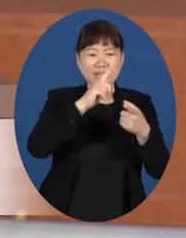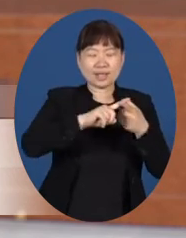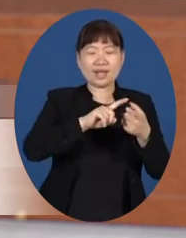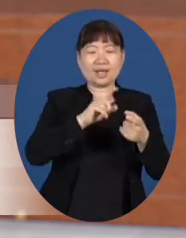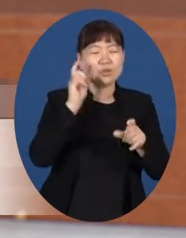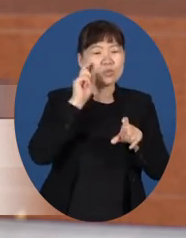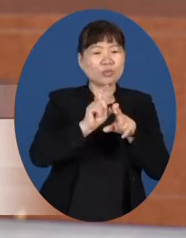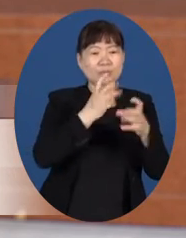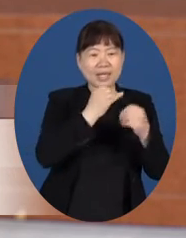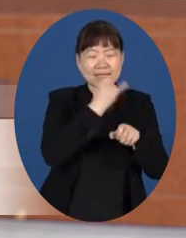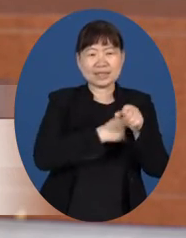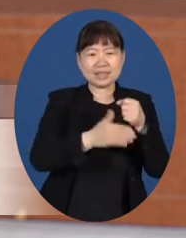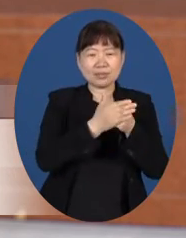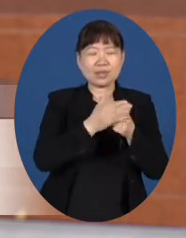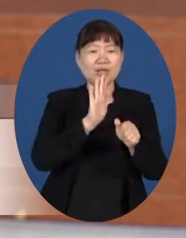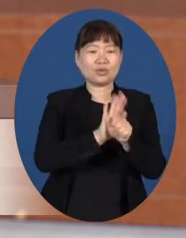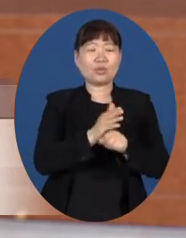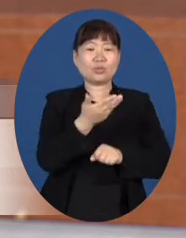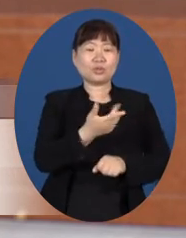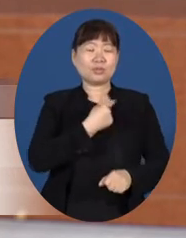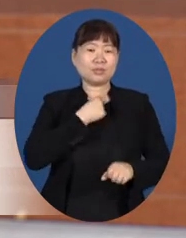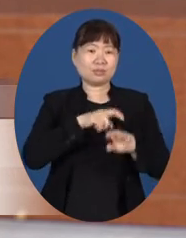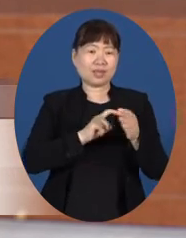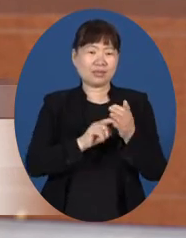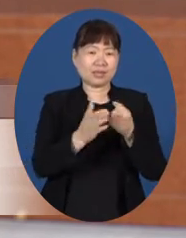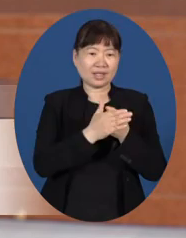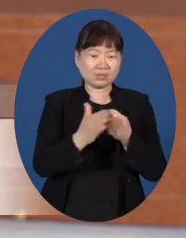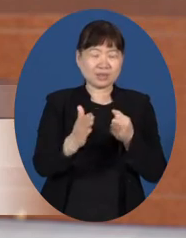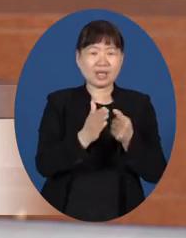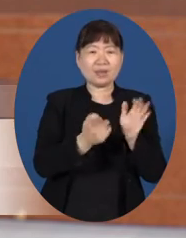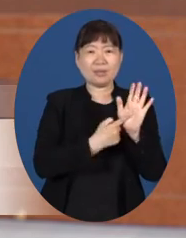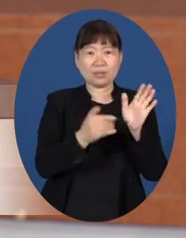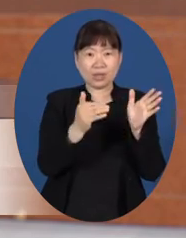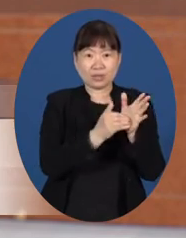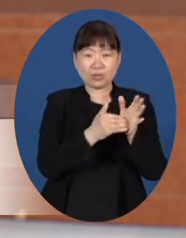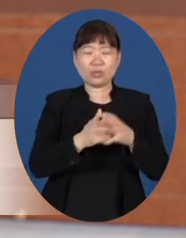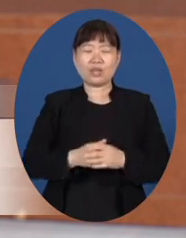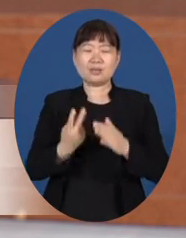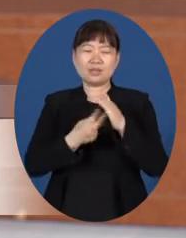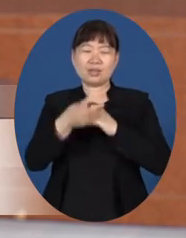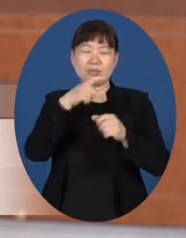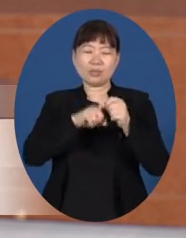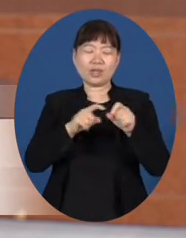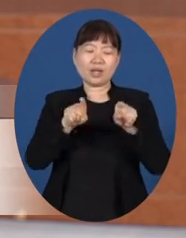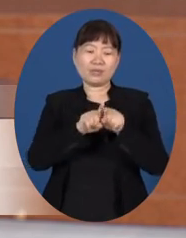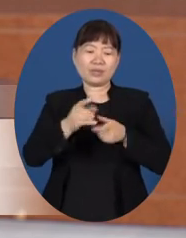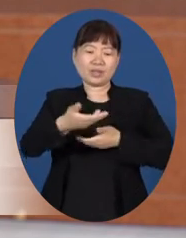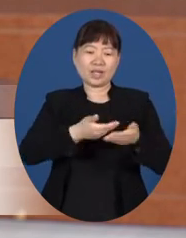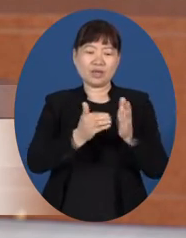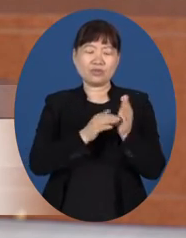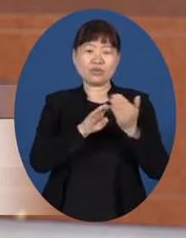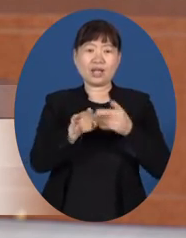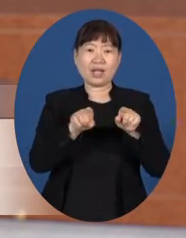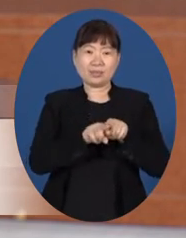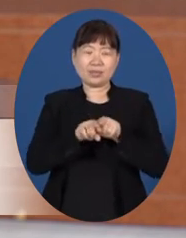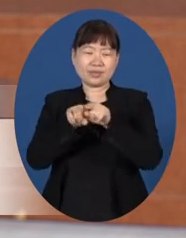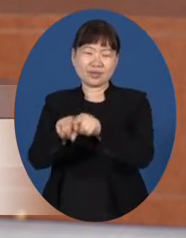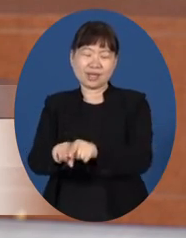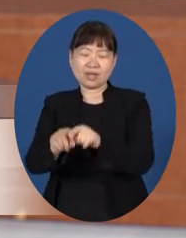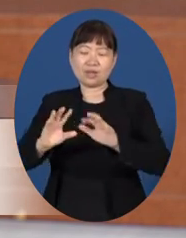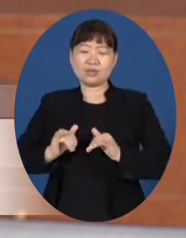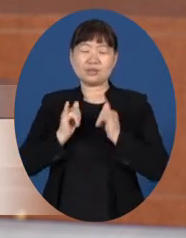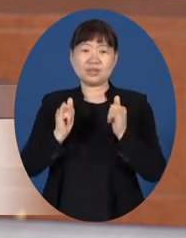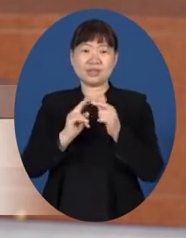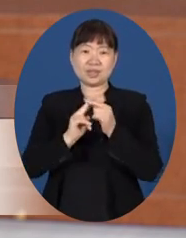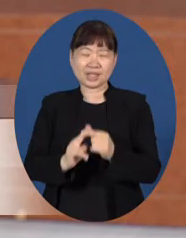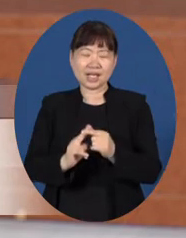것 같아서 그런 부분에 도움을 드리고자 발표를 했고요 그런 부분에서 비전과 목표를 공유하고 함께 가는 또 국민과